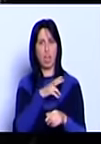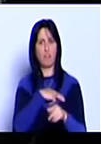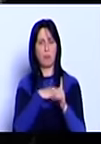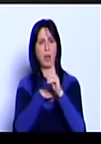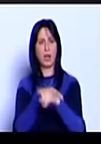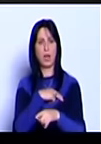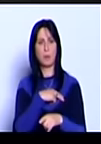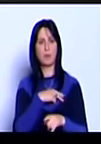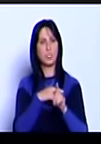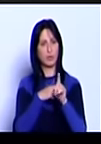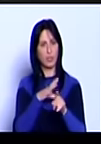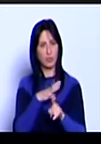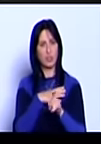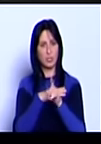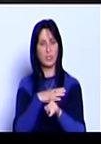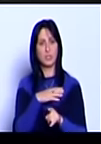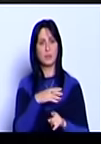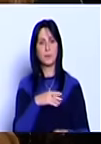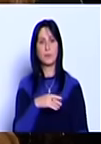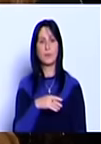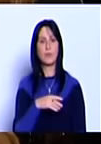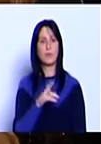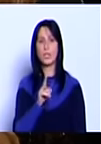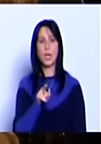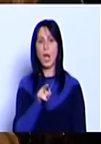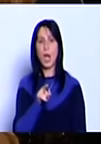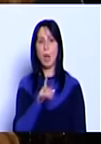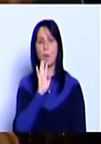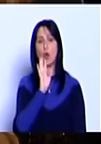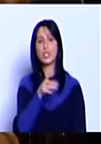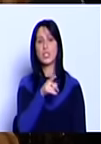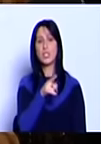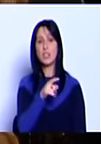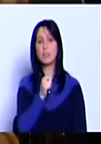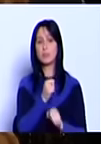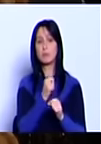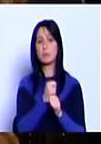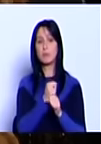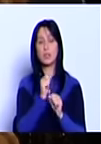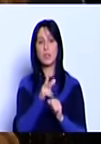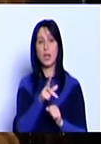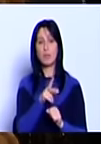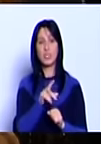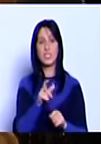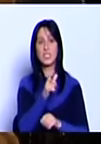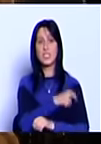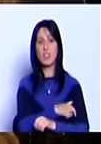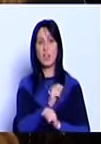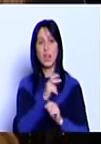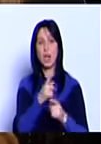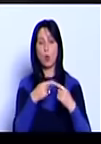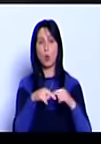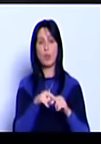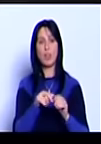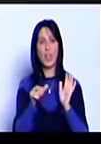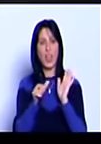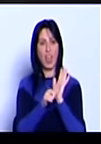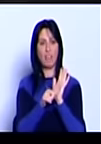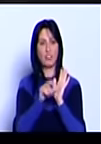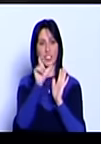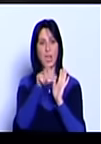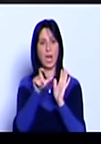სხვადასხვა შეხედულება შეიძლება ჰქონდეს ჩვენ მართვაზე ამ გამდილ 4 წელიწადში დაფუძნებელი წევრი იყავით მართველი კოალიციის 6